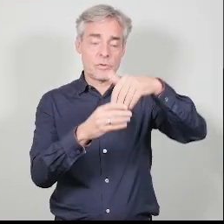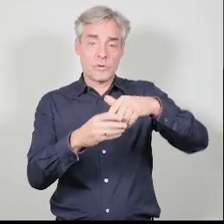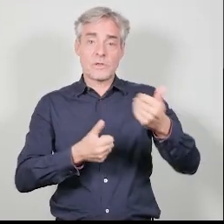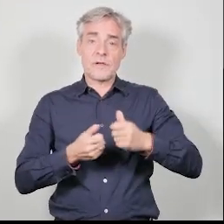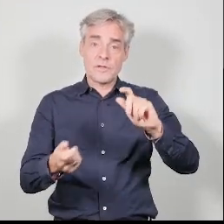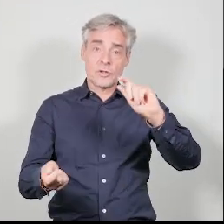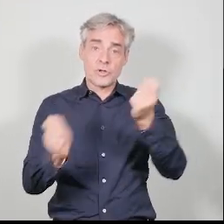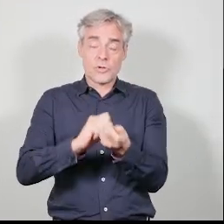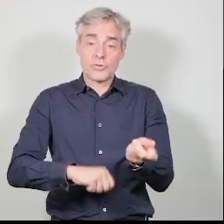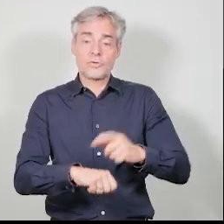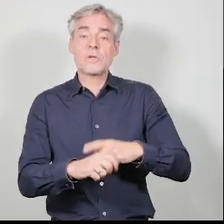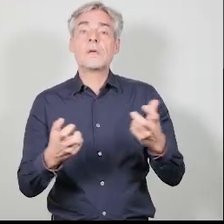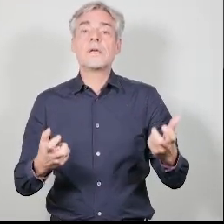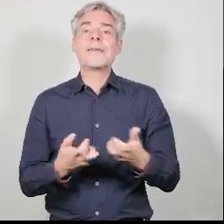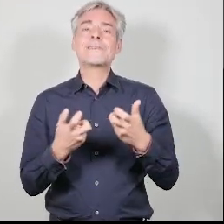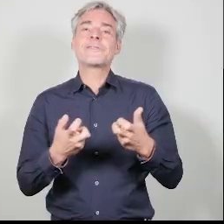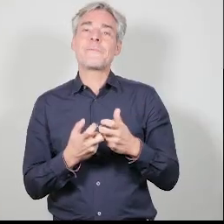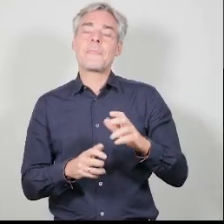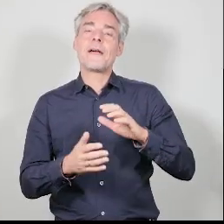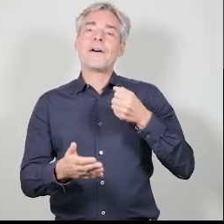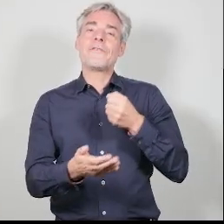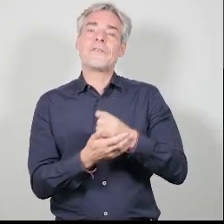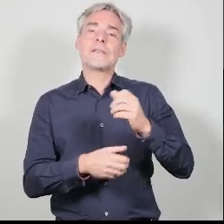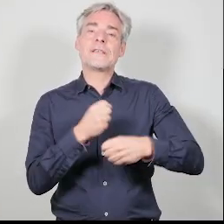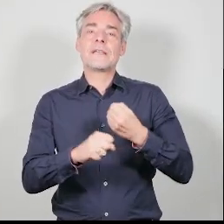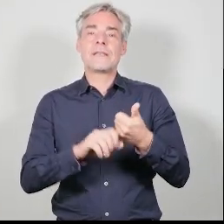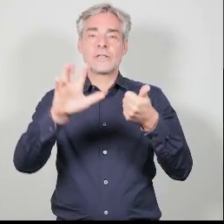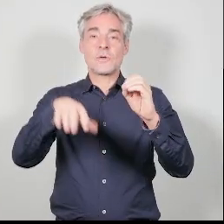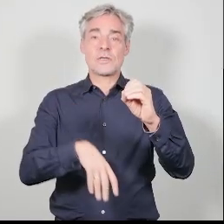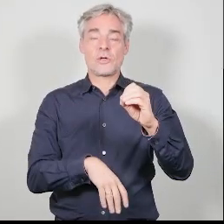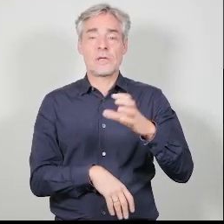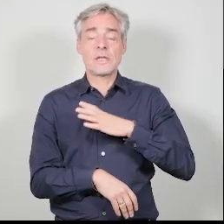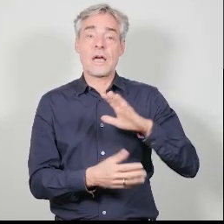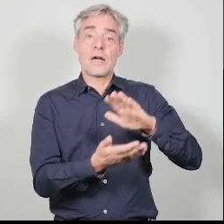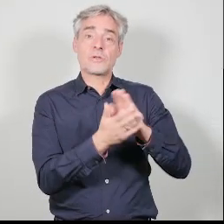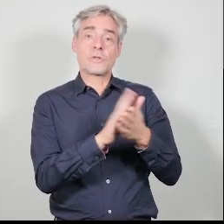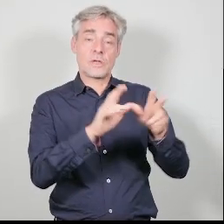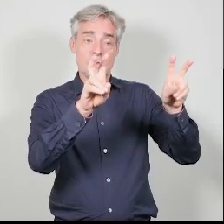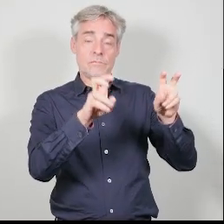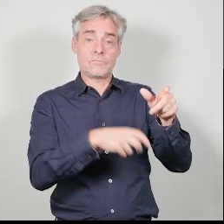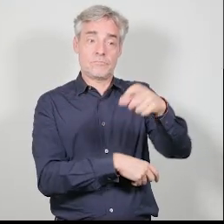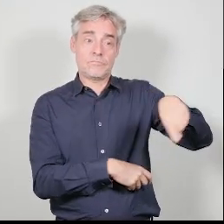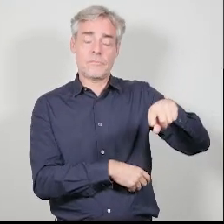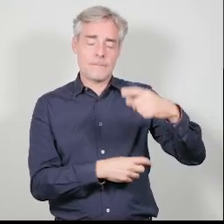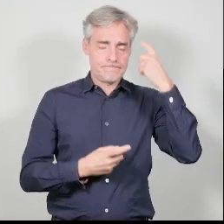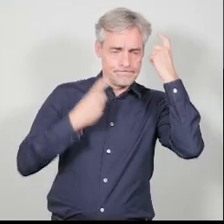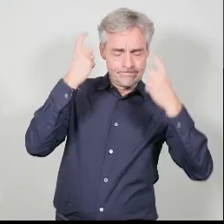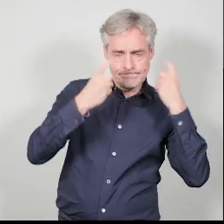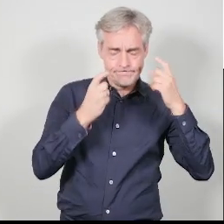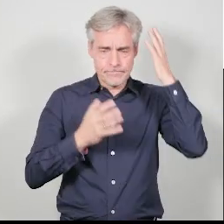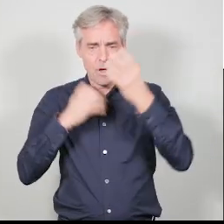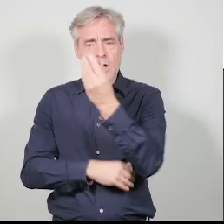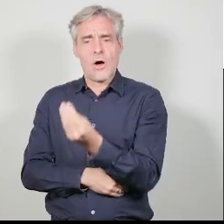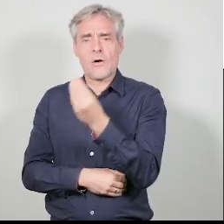services. Pour vous donner un exemple, en fait, à la fin des années 60, il y a une association qui est préoccupée par le sort des